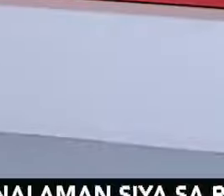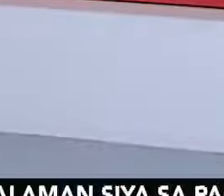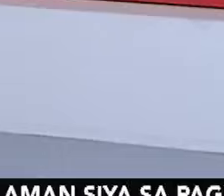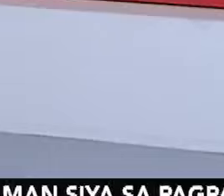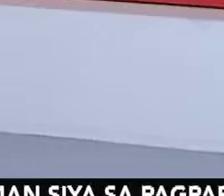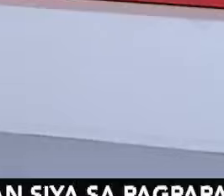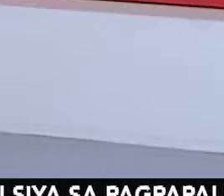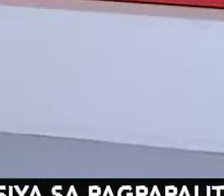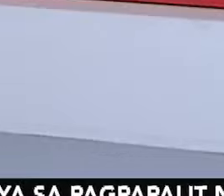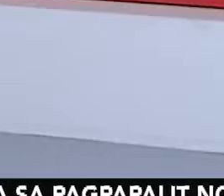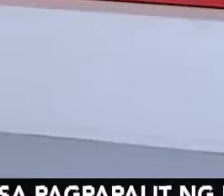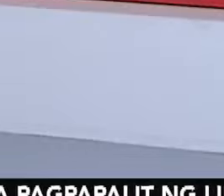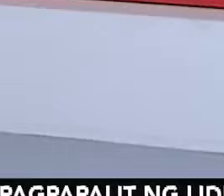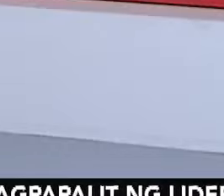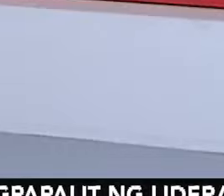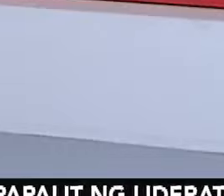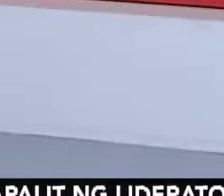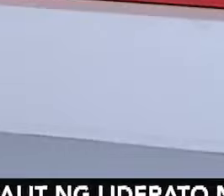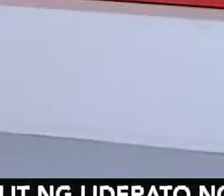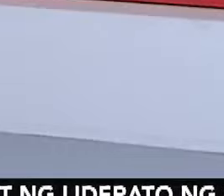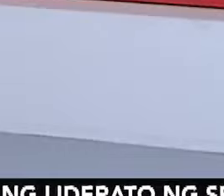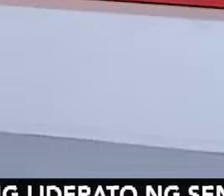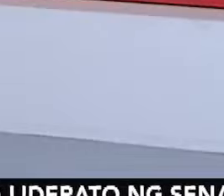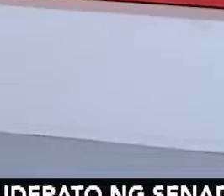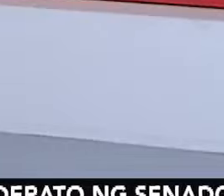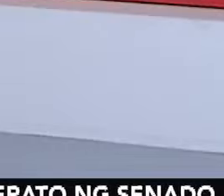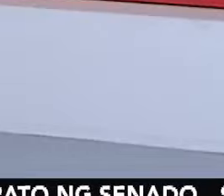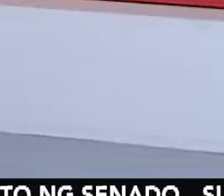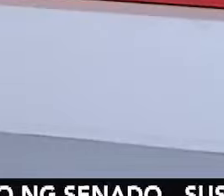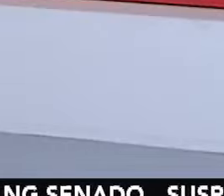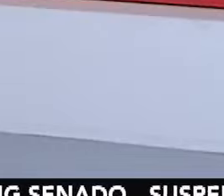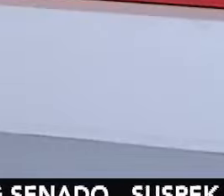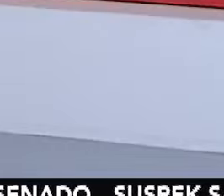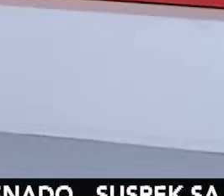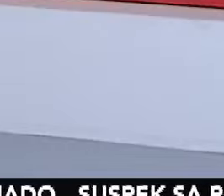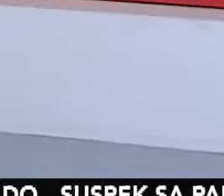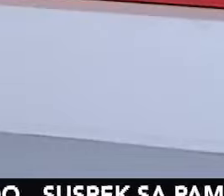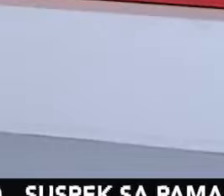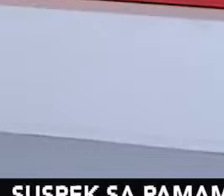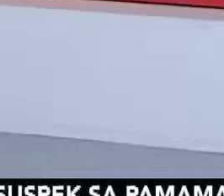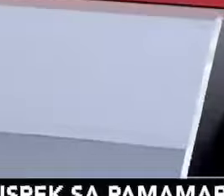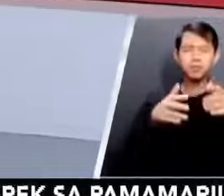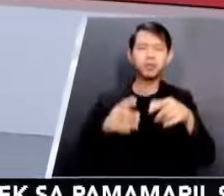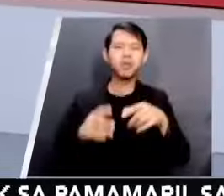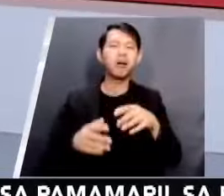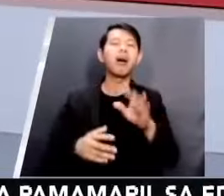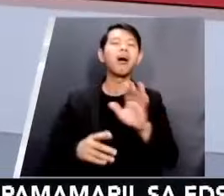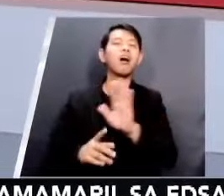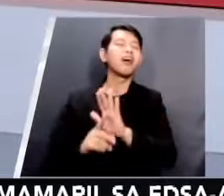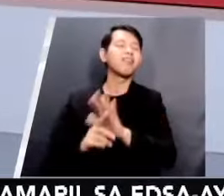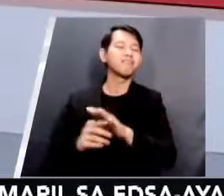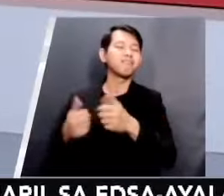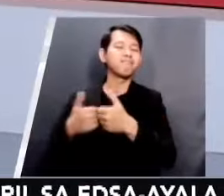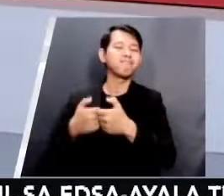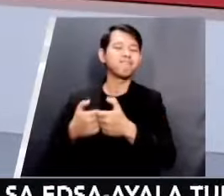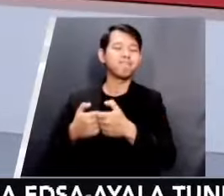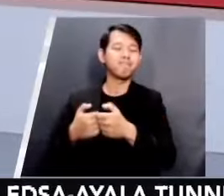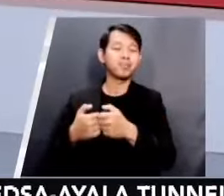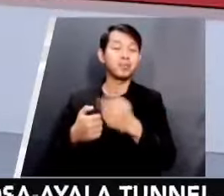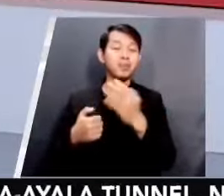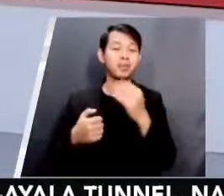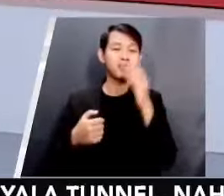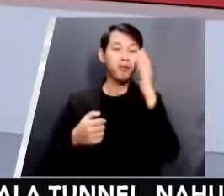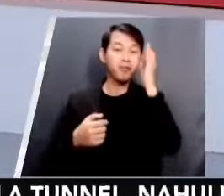Malinaw ang focus ng isang binata sa kanyang kasintahan dahil nakikita niya ito sa kanyang future. Kaya habang nagtitest